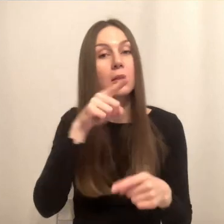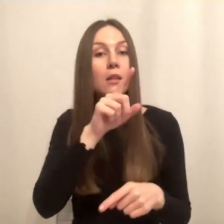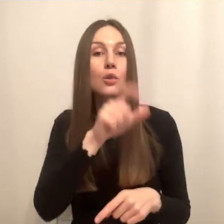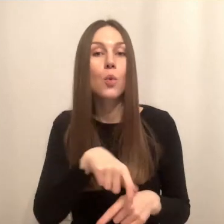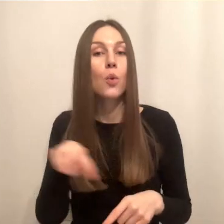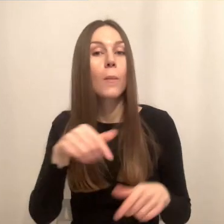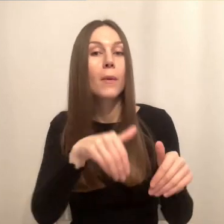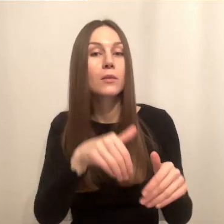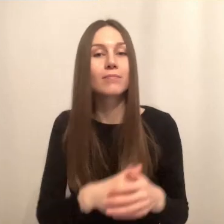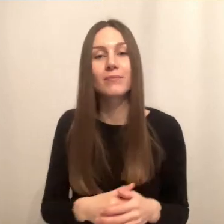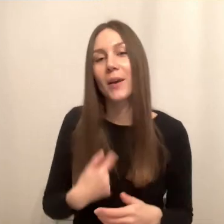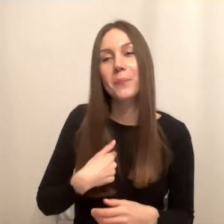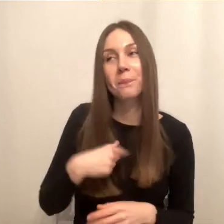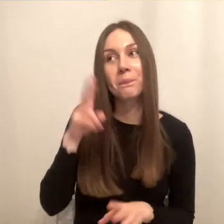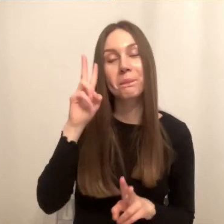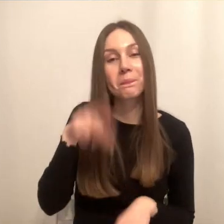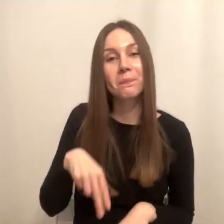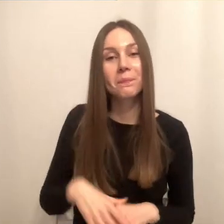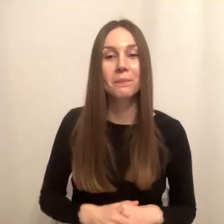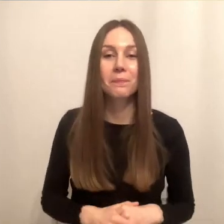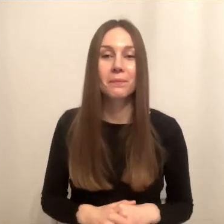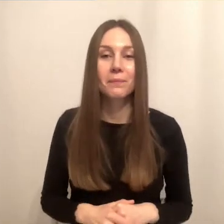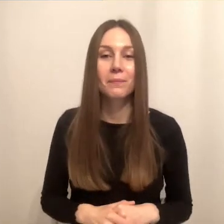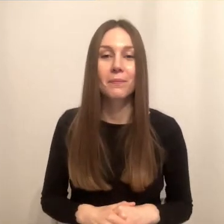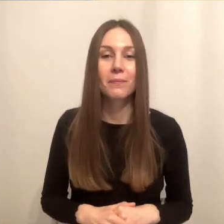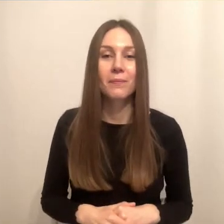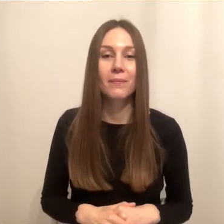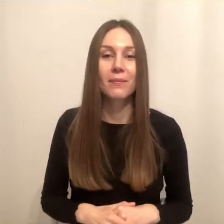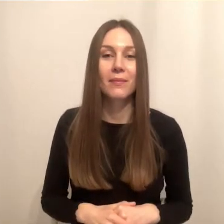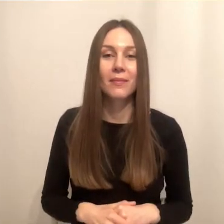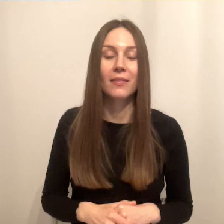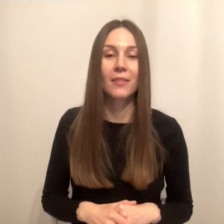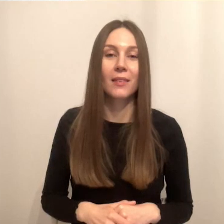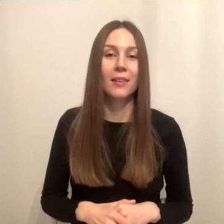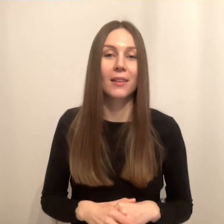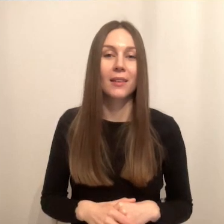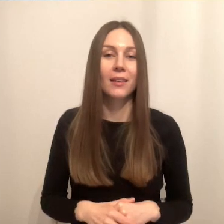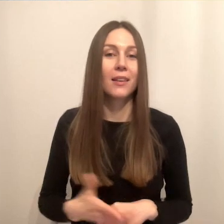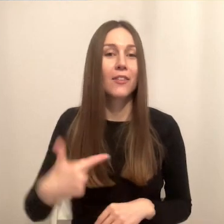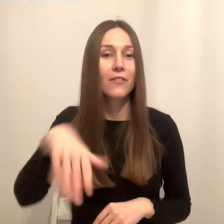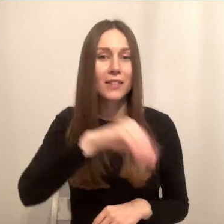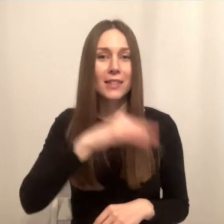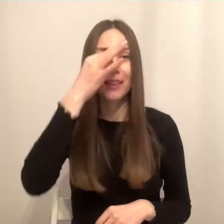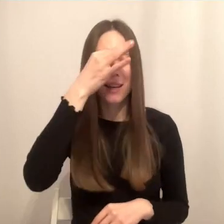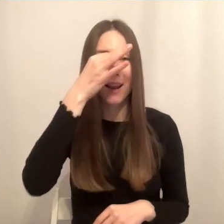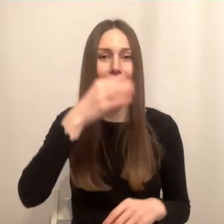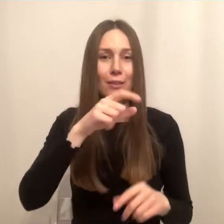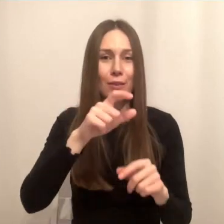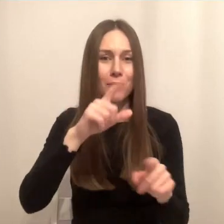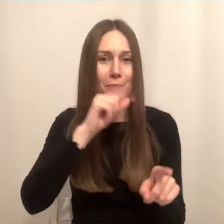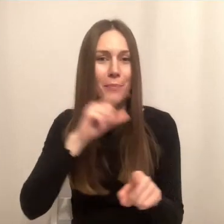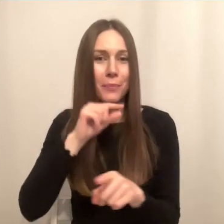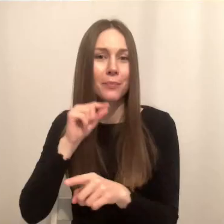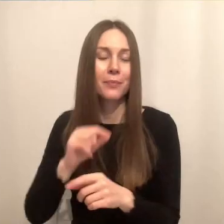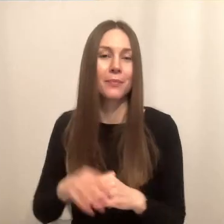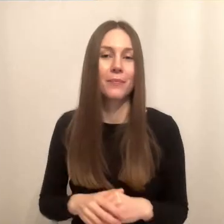Dar nežinau. Čia kaip visada... Nu, pažįstat žmogų, visi čia trakiški arba artimi trakams. Aš manau,